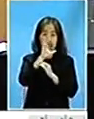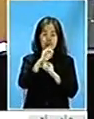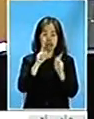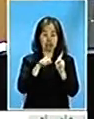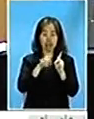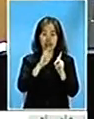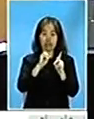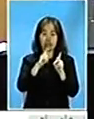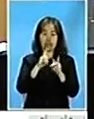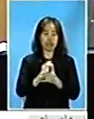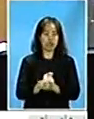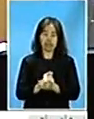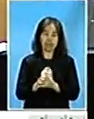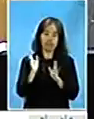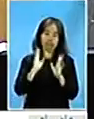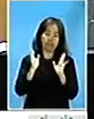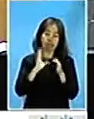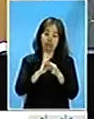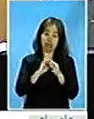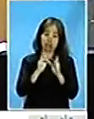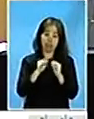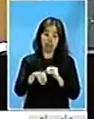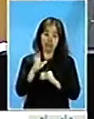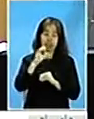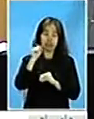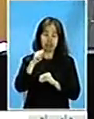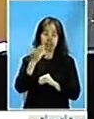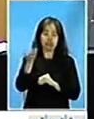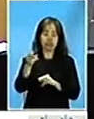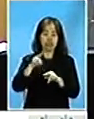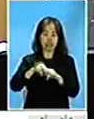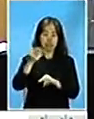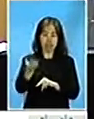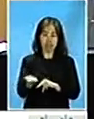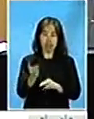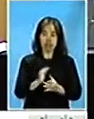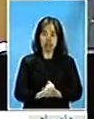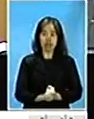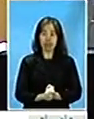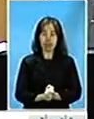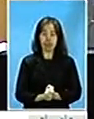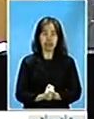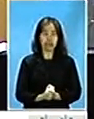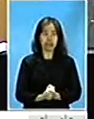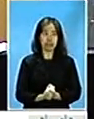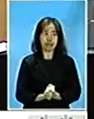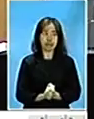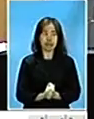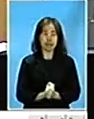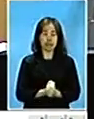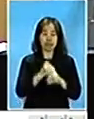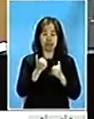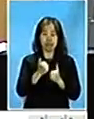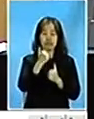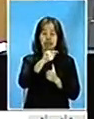ะ อ๋อไม่อยู่ในเรื่องที่กำลังประชุมใช่ไหมครับ ใช่ครับ ครับนั่งลงครับผมจะได้วิจัยคือคุณหมอเนี่ยเขาก